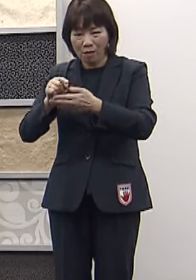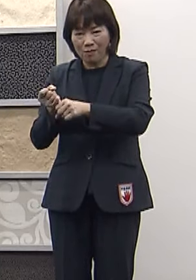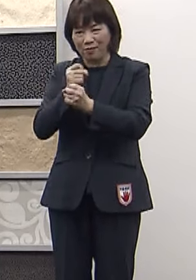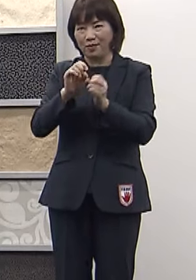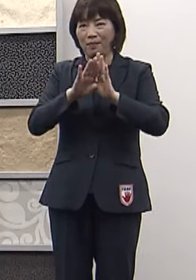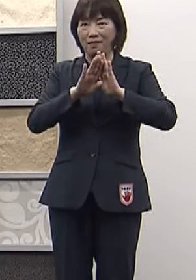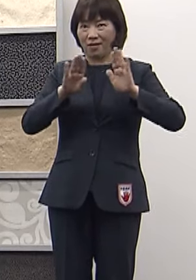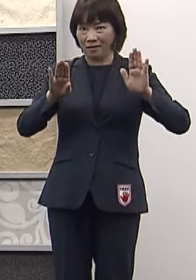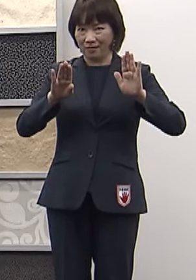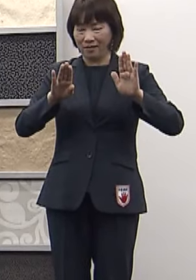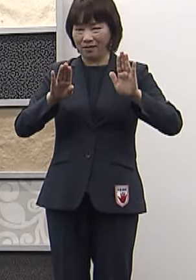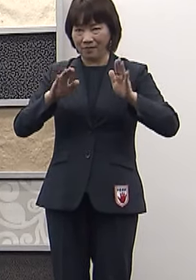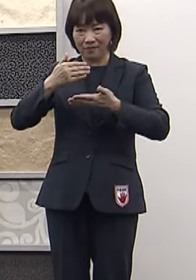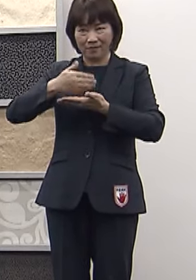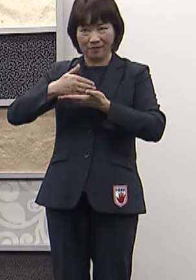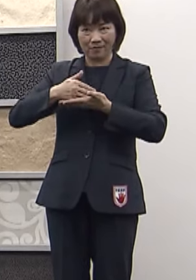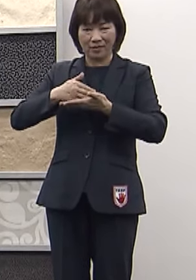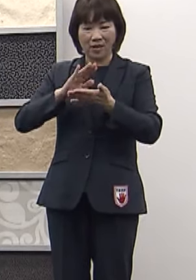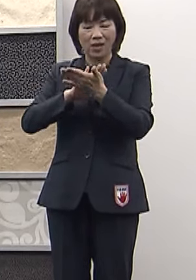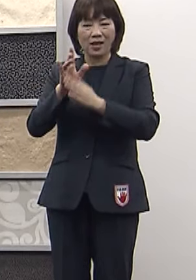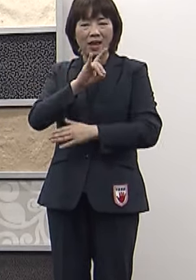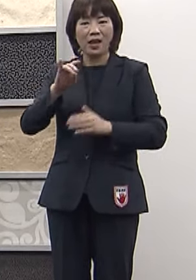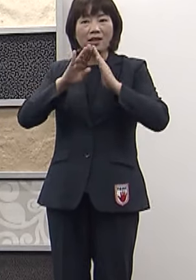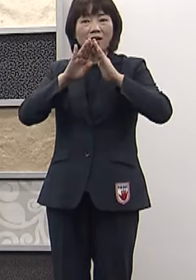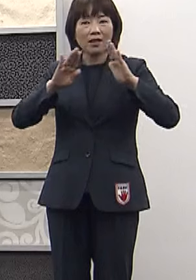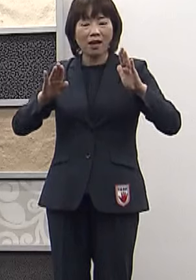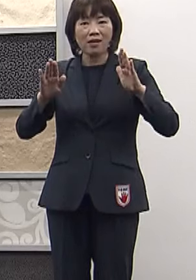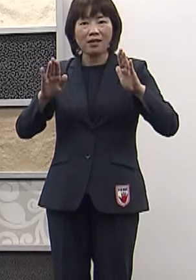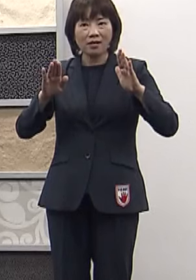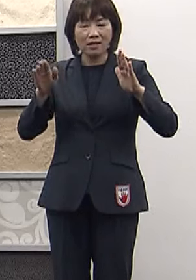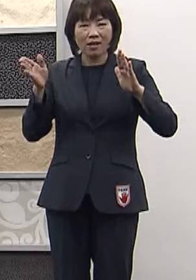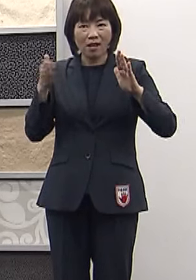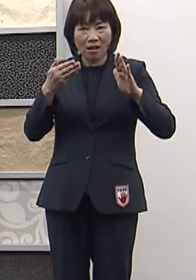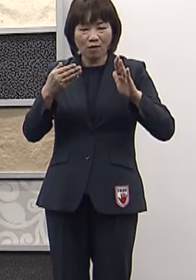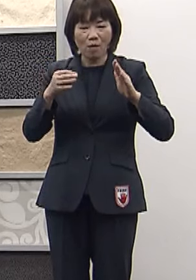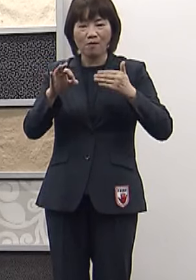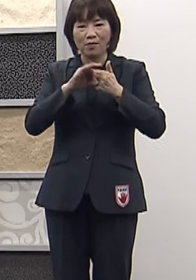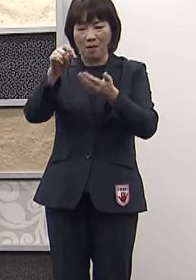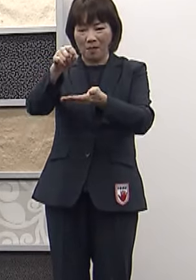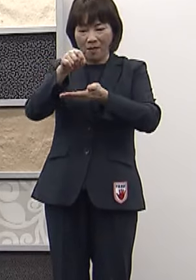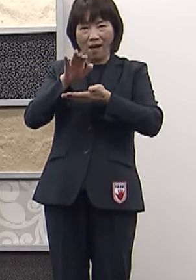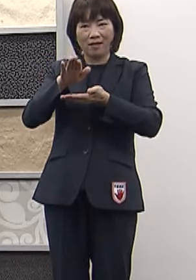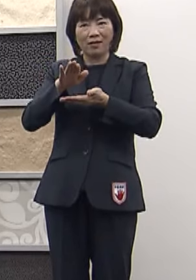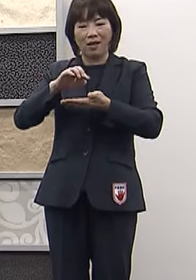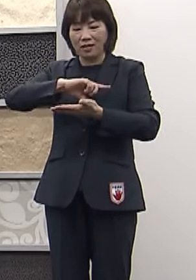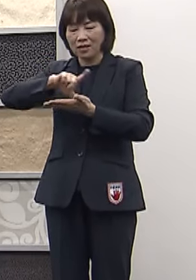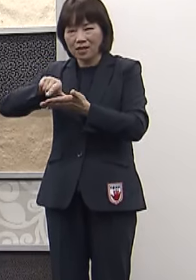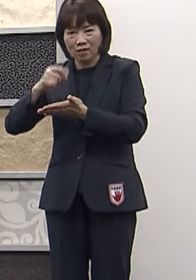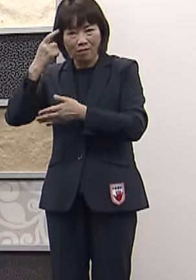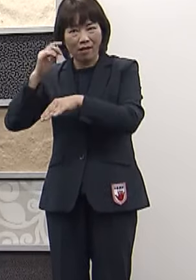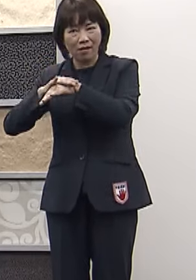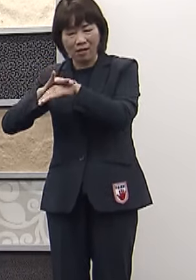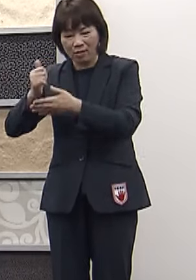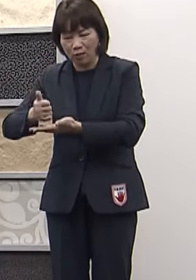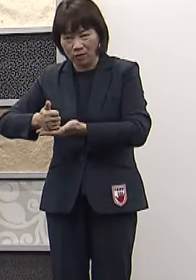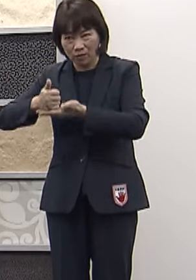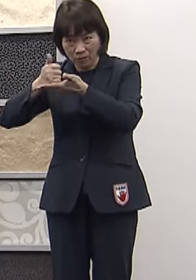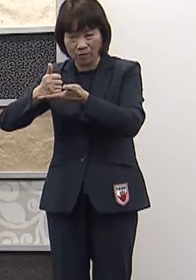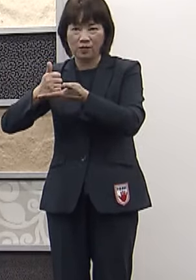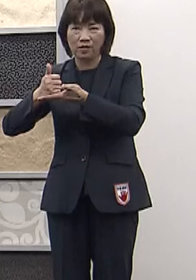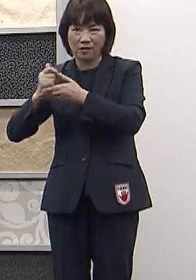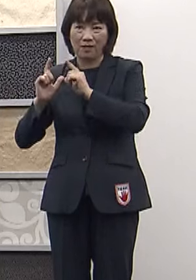が、県議会からの提言があったということで、あとはその、まあ、地域の意向を十分、尊重していくということですけ